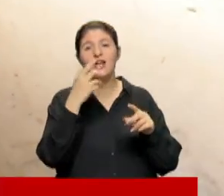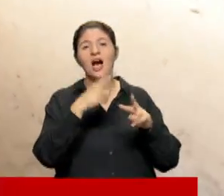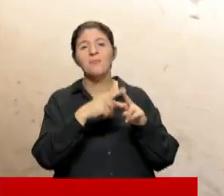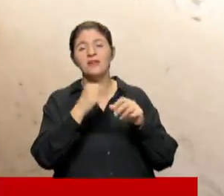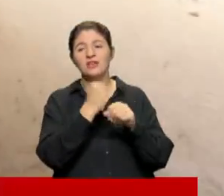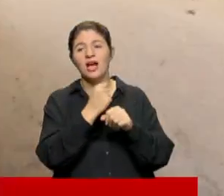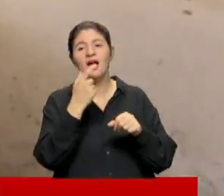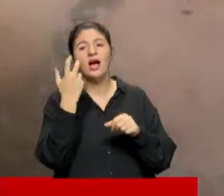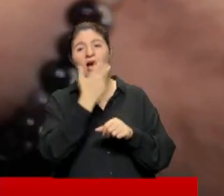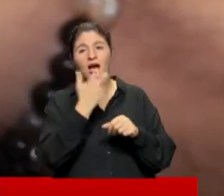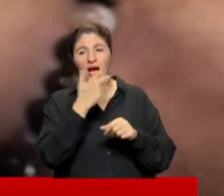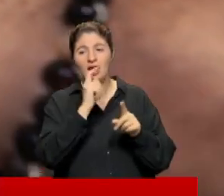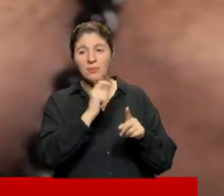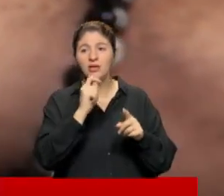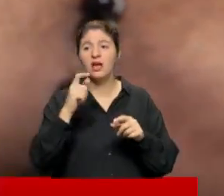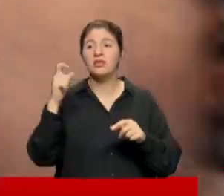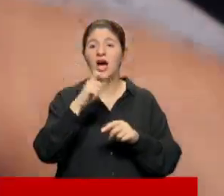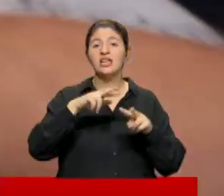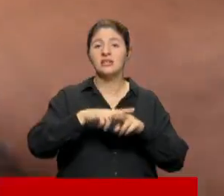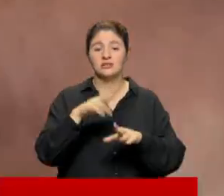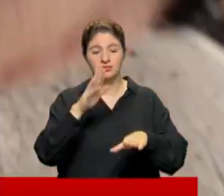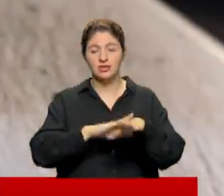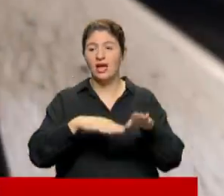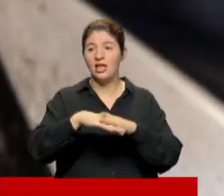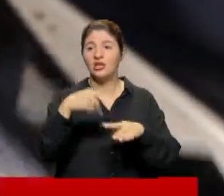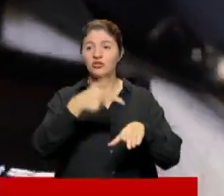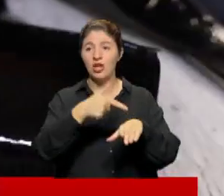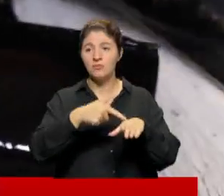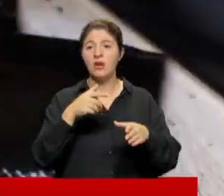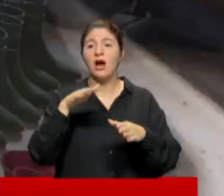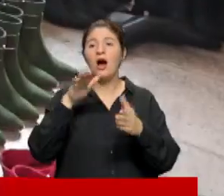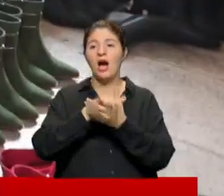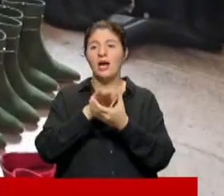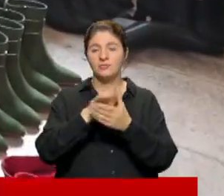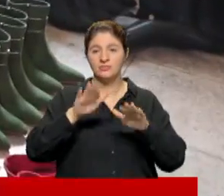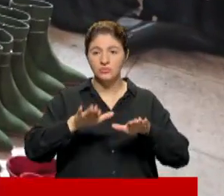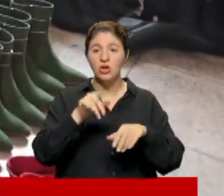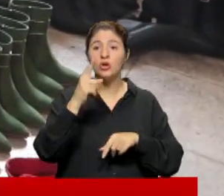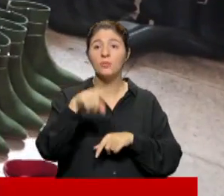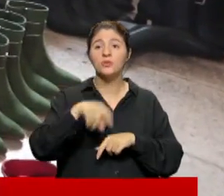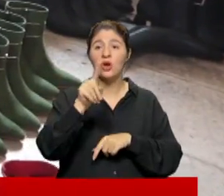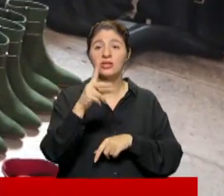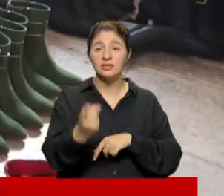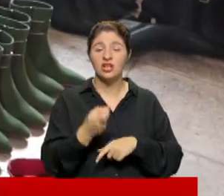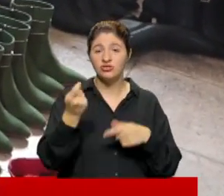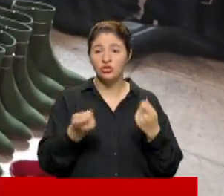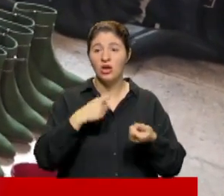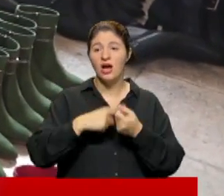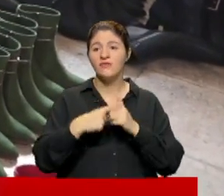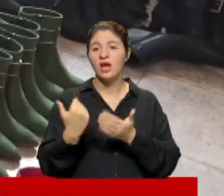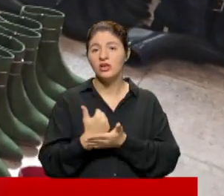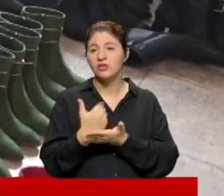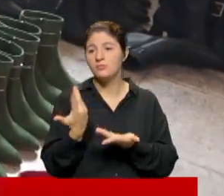fısıldarken ay yıldız dövmesi yaptırdığı elleriyle ayakkabı Dikiyor günde 12 saat çalışıyor Haftalık